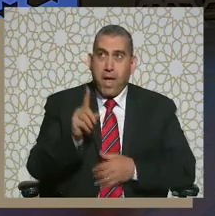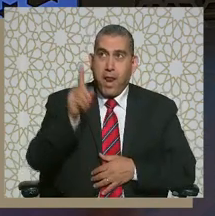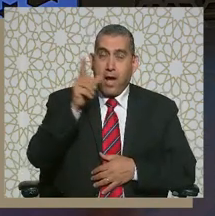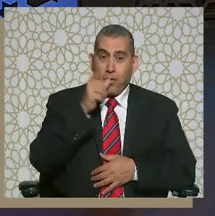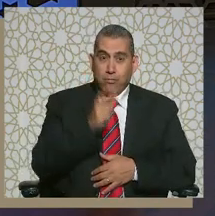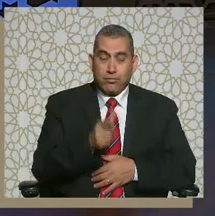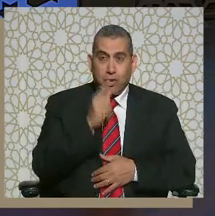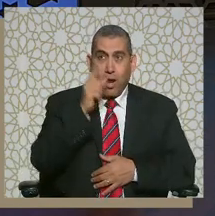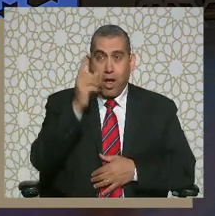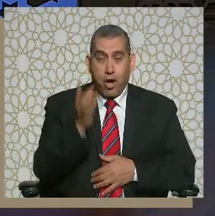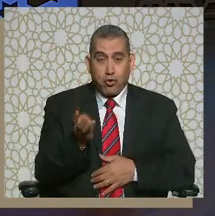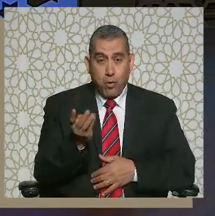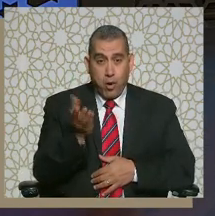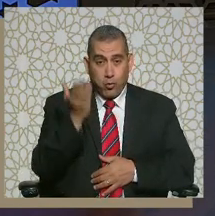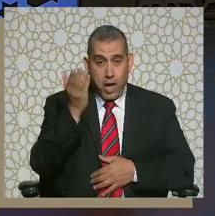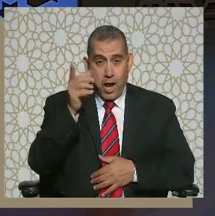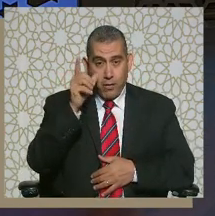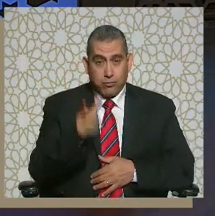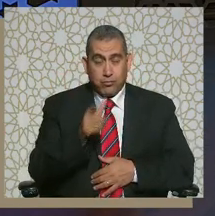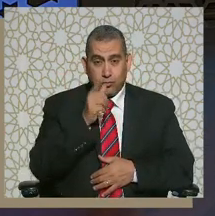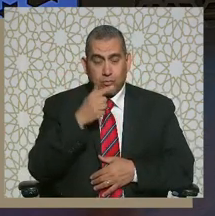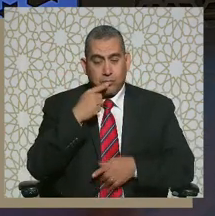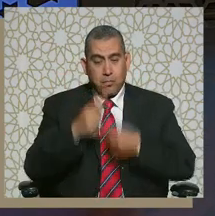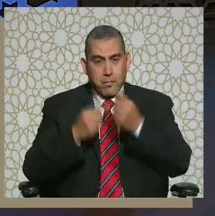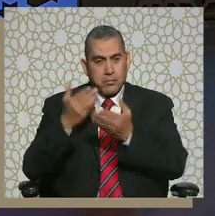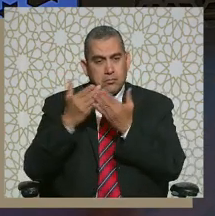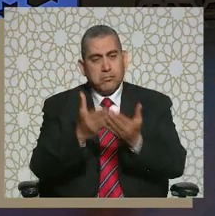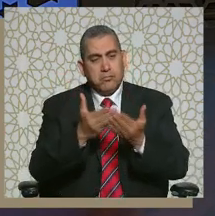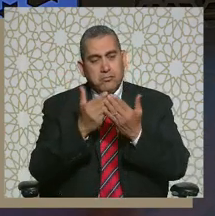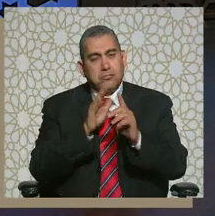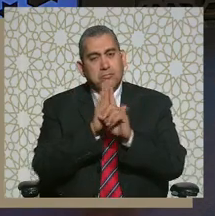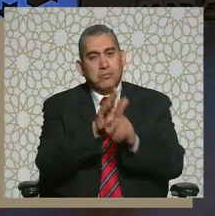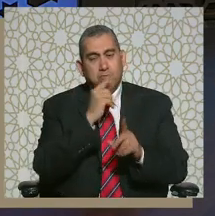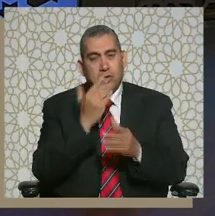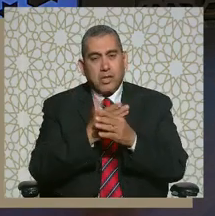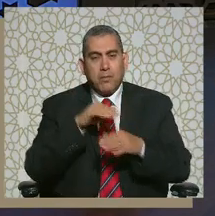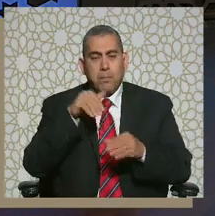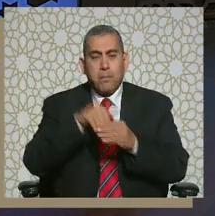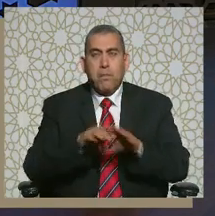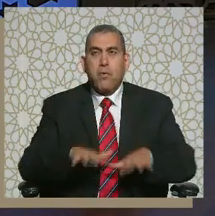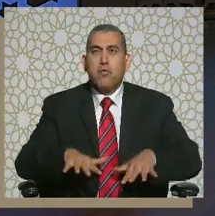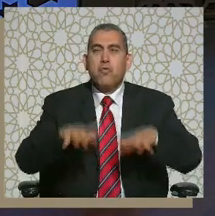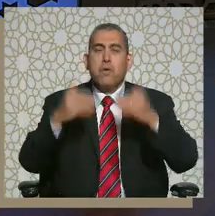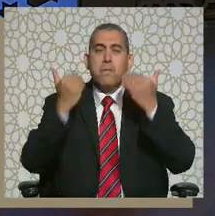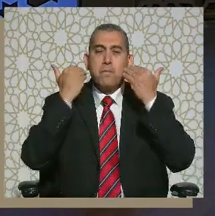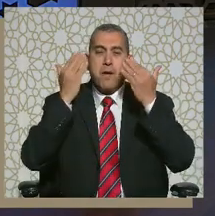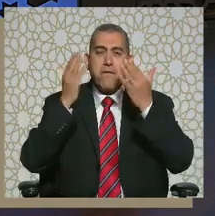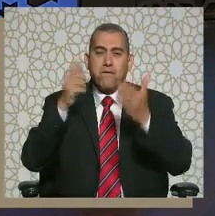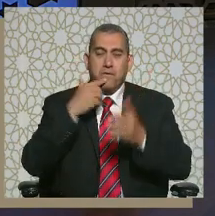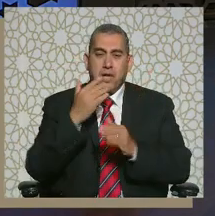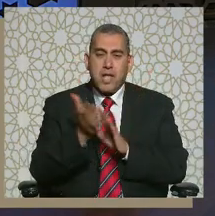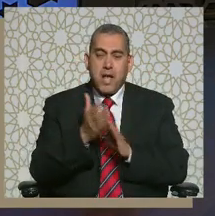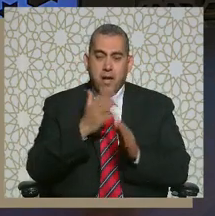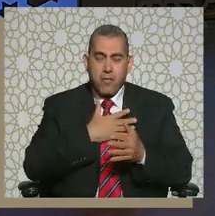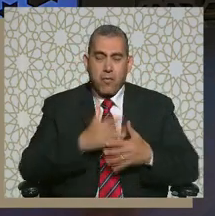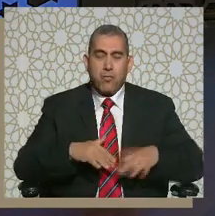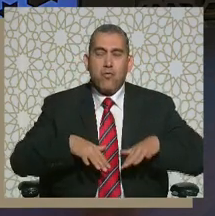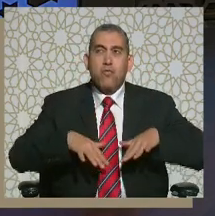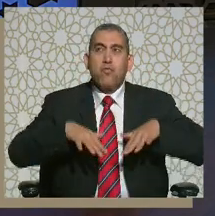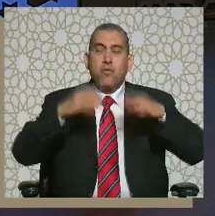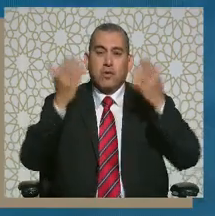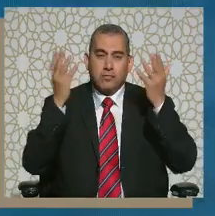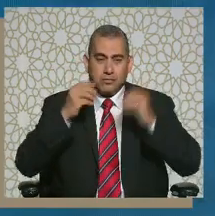دام الله سبحانه وتعالى دائم المدد ليك لان خزائنه ملاه ويمين الرحمن مل سحاء